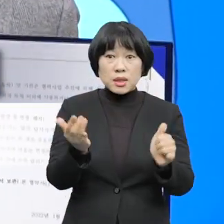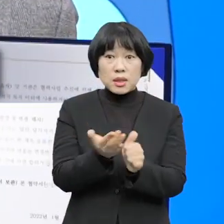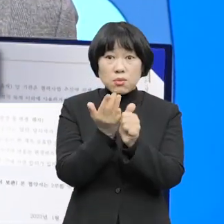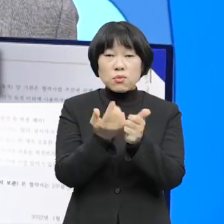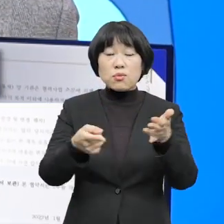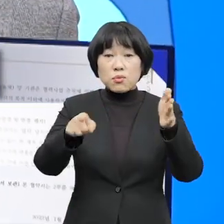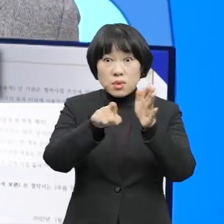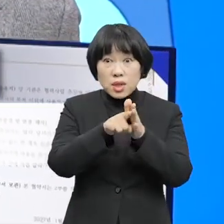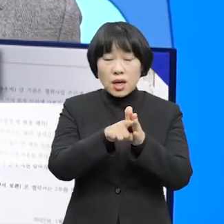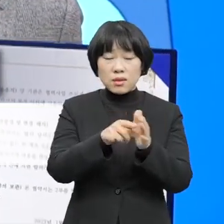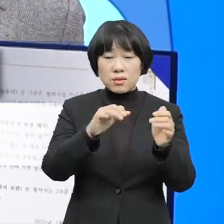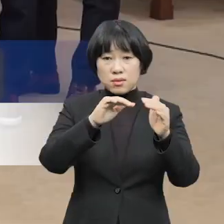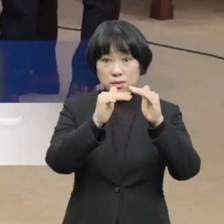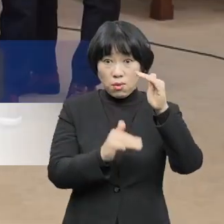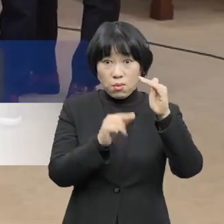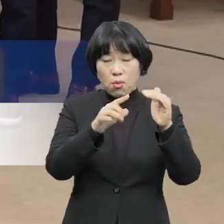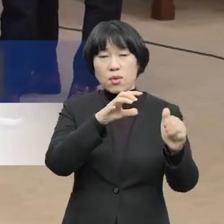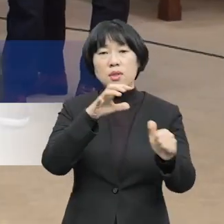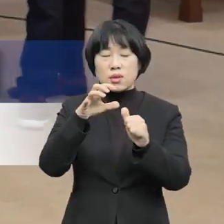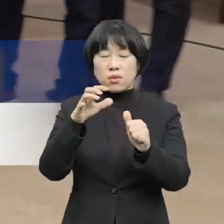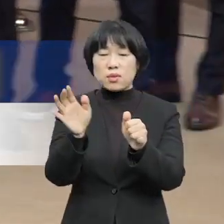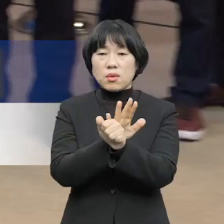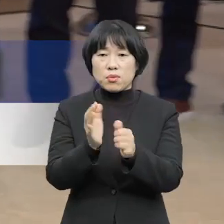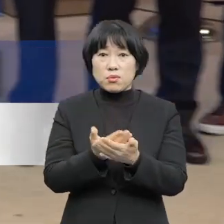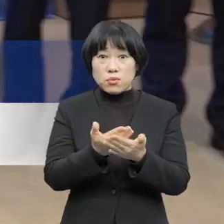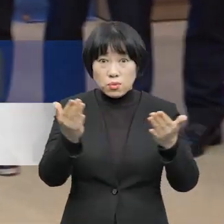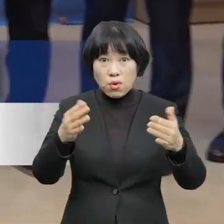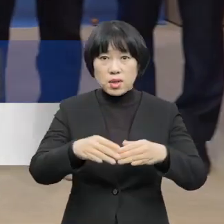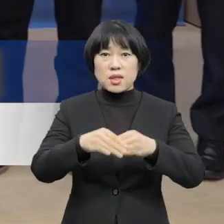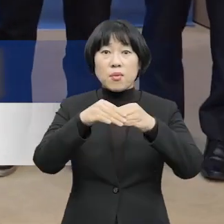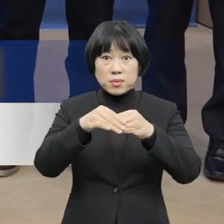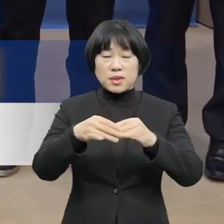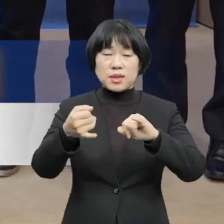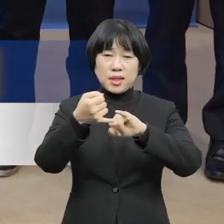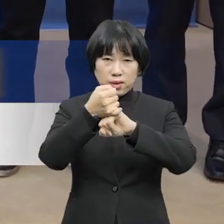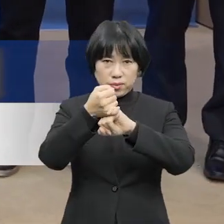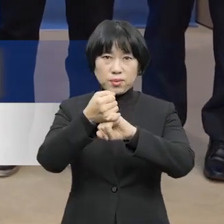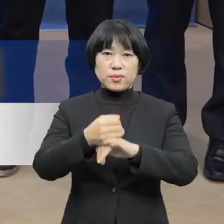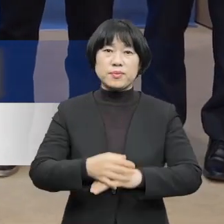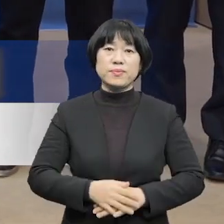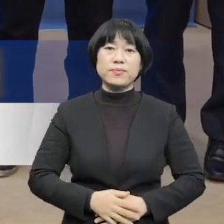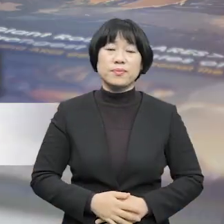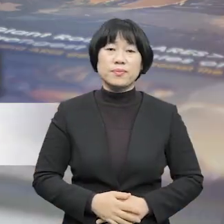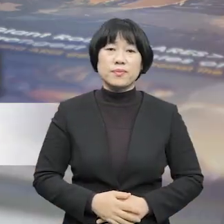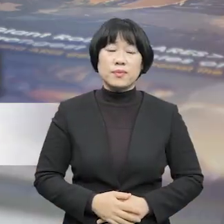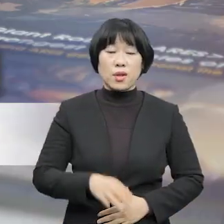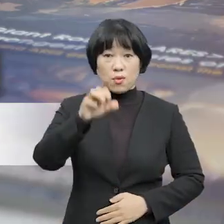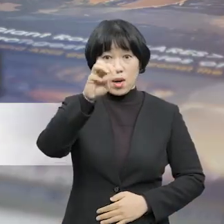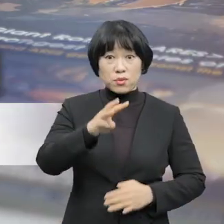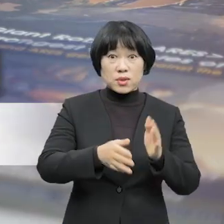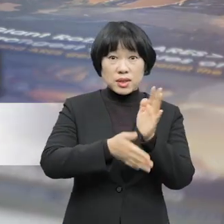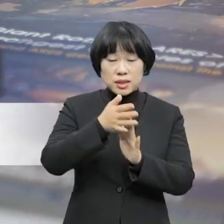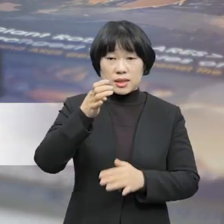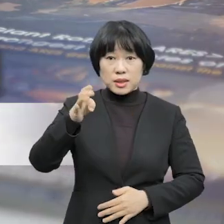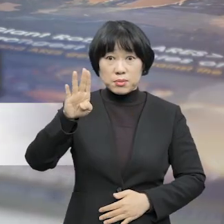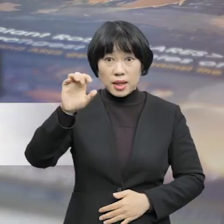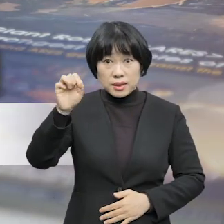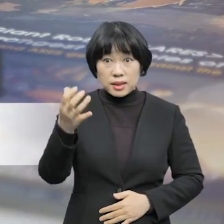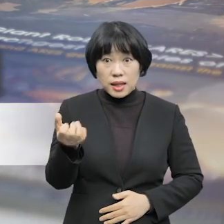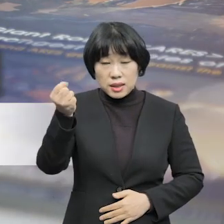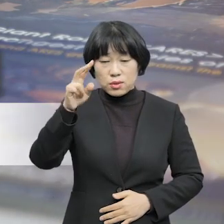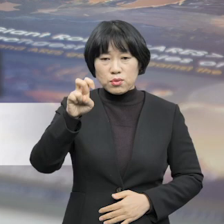EBS 에듀테크 라이브러리 서비스 제공 등에 협력할 것을 약속했습니다. 광주시는 EBS가